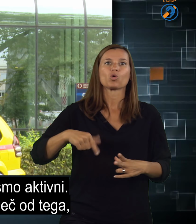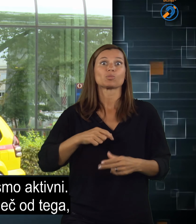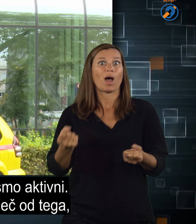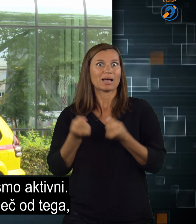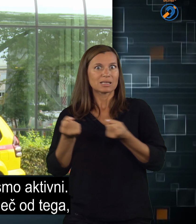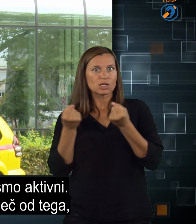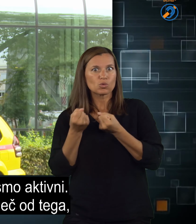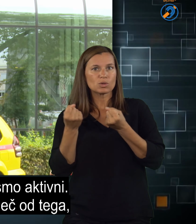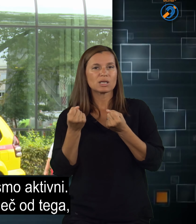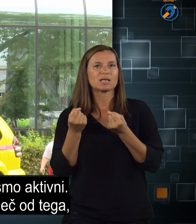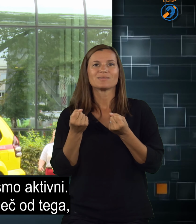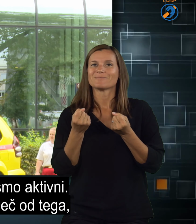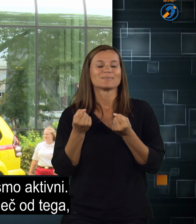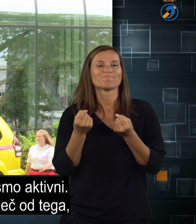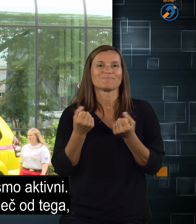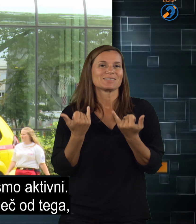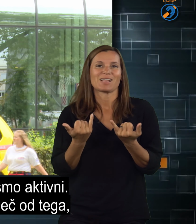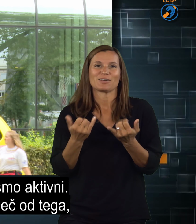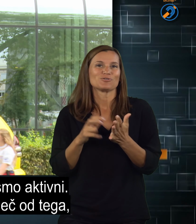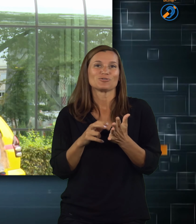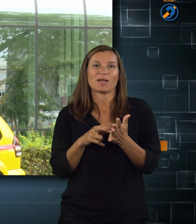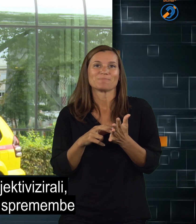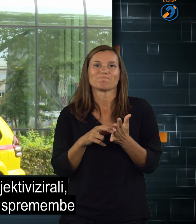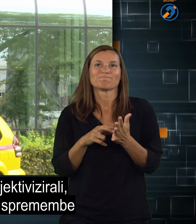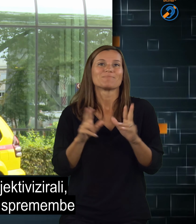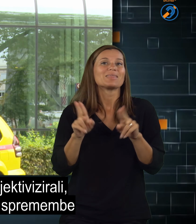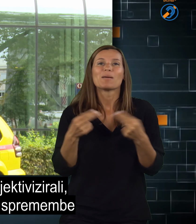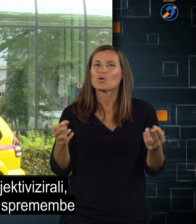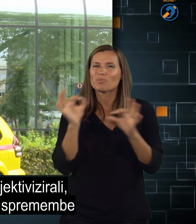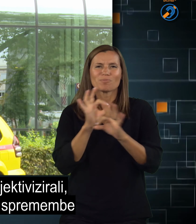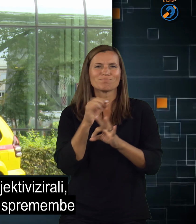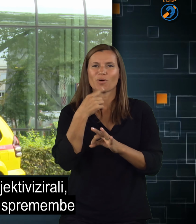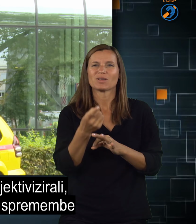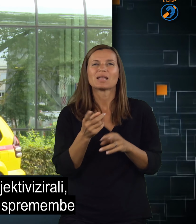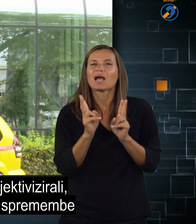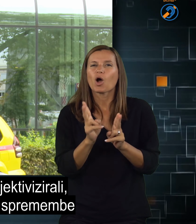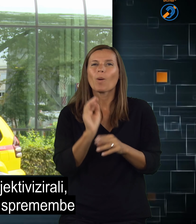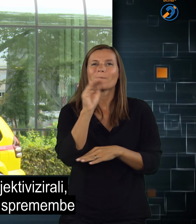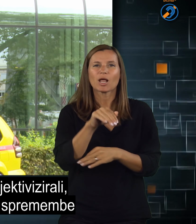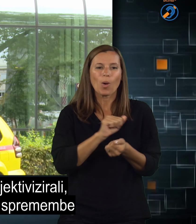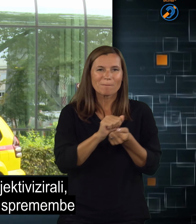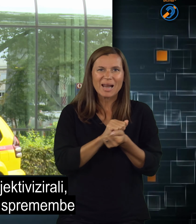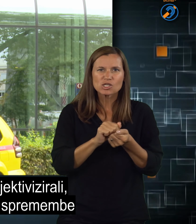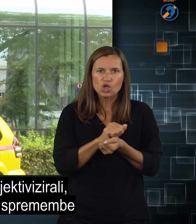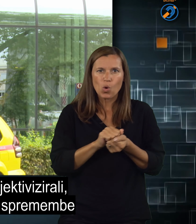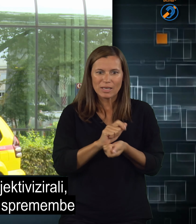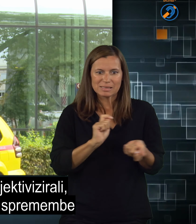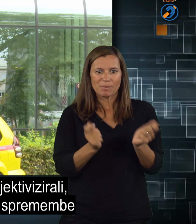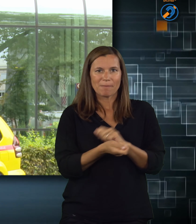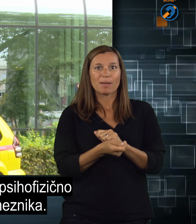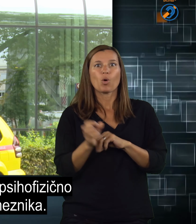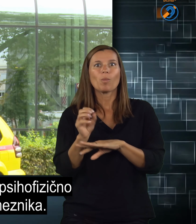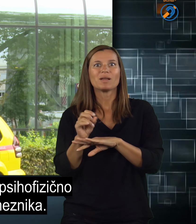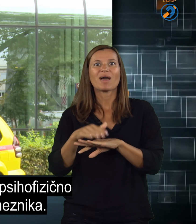aktivni, in da smo še zelo daleč od tega, da bi dejansko objektivizirali, kako preko teh presnovnih sprememb potem